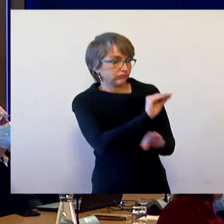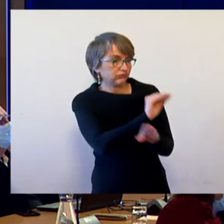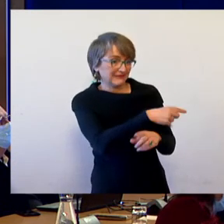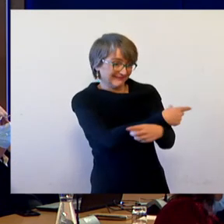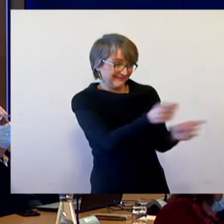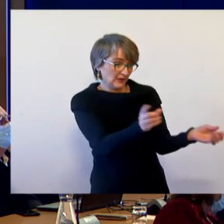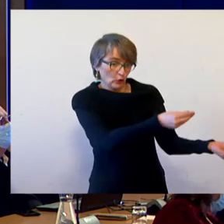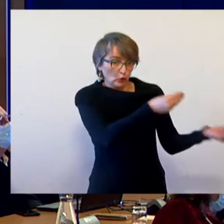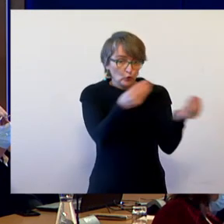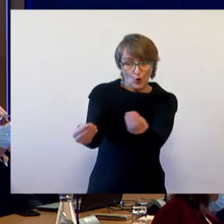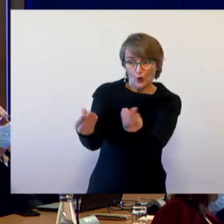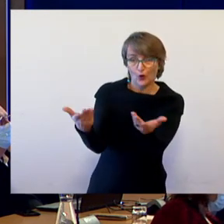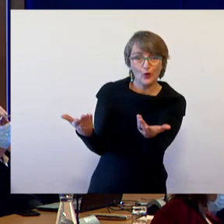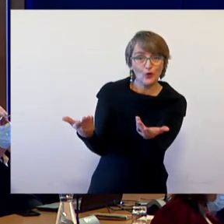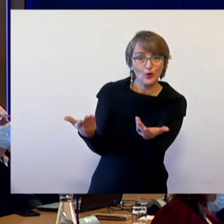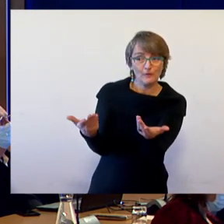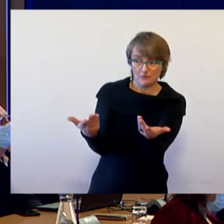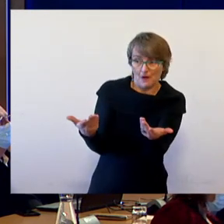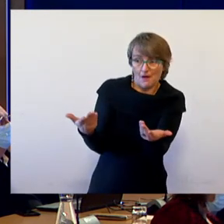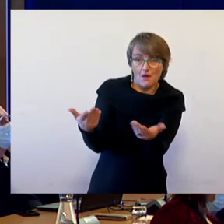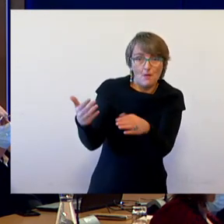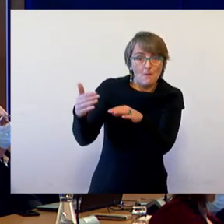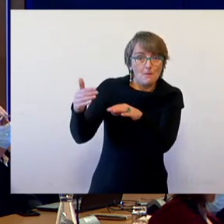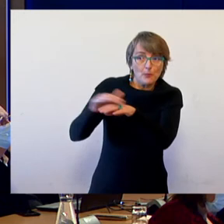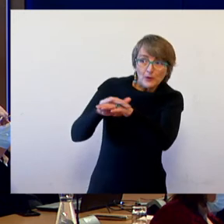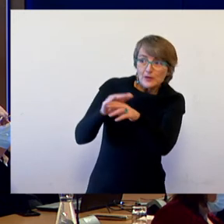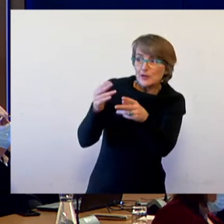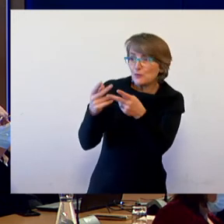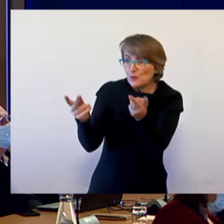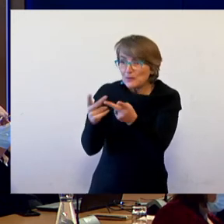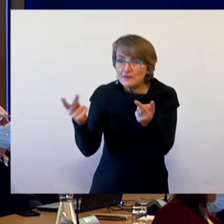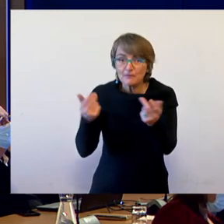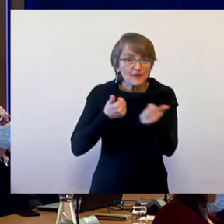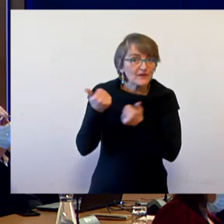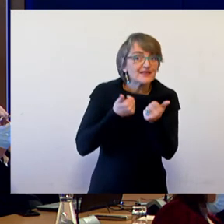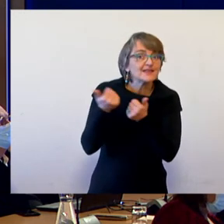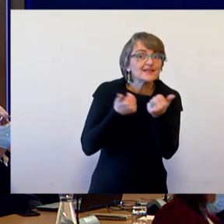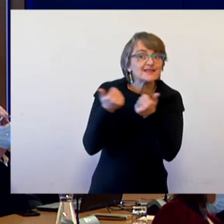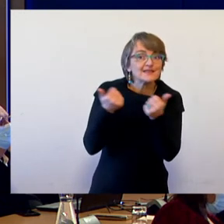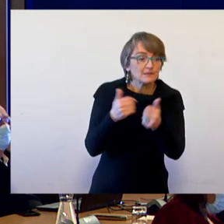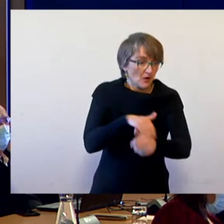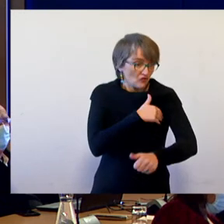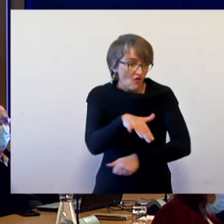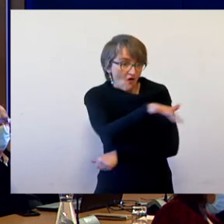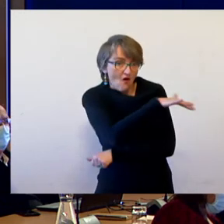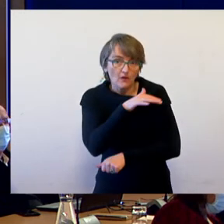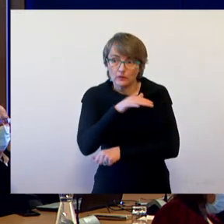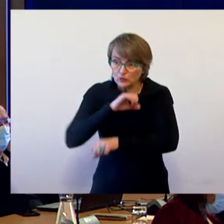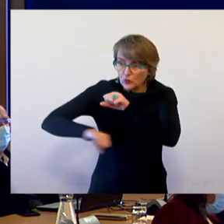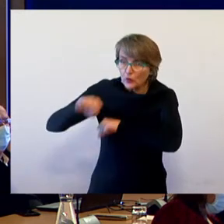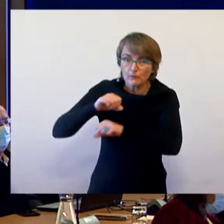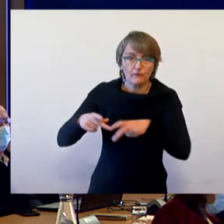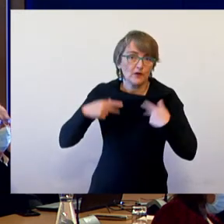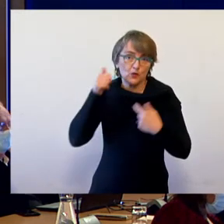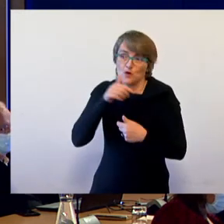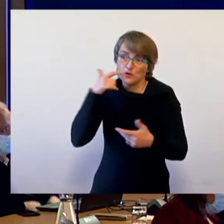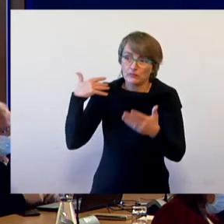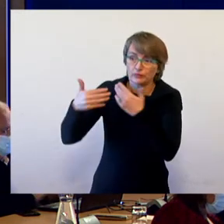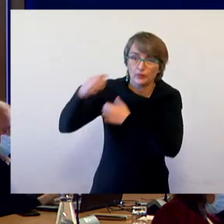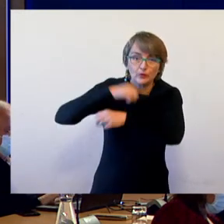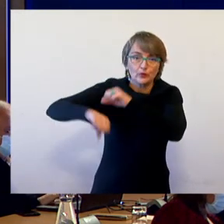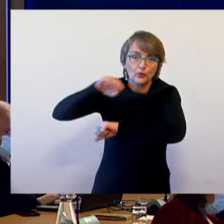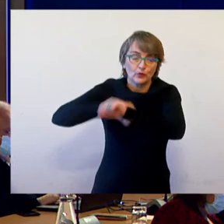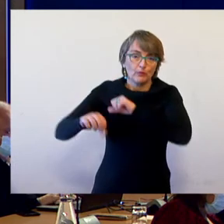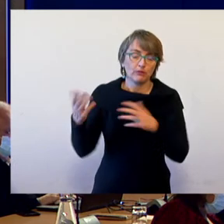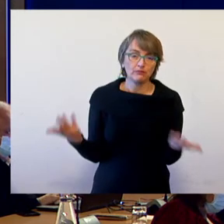vivre nos politiques publiques au quotidien, les agents municipaux. C'est de manière générale, enfin, c'est là où on voit la limite de